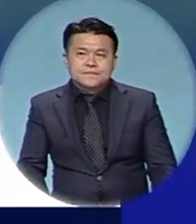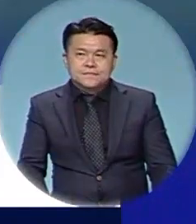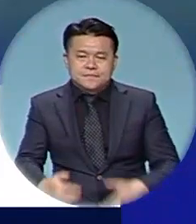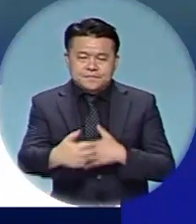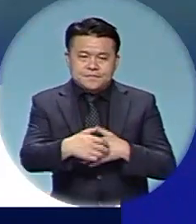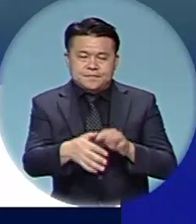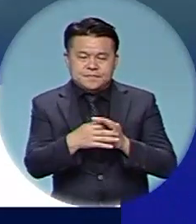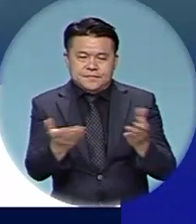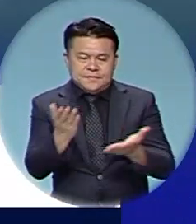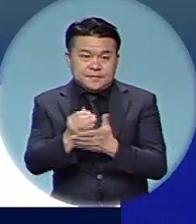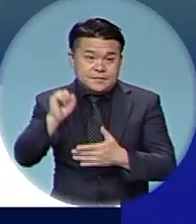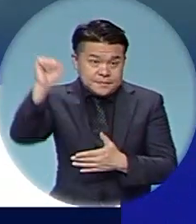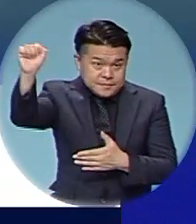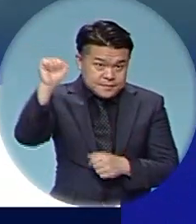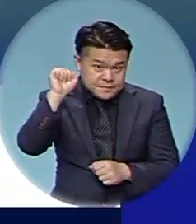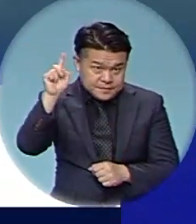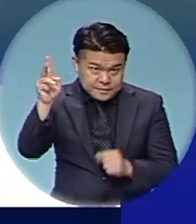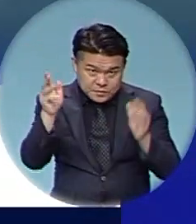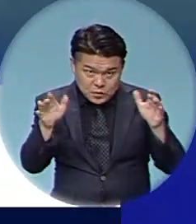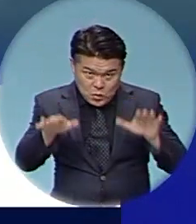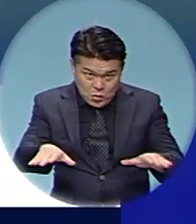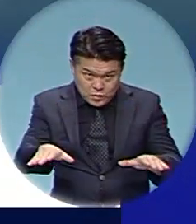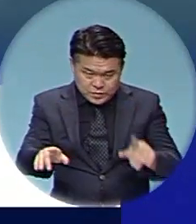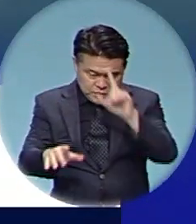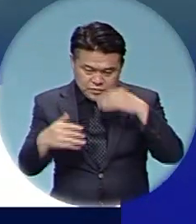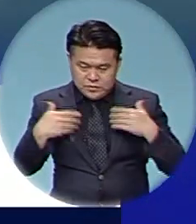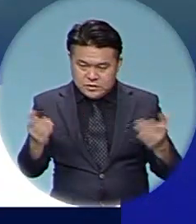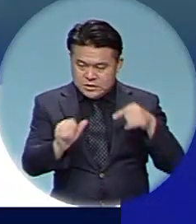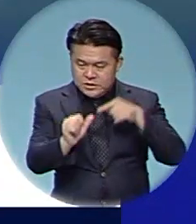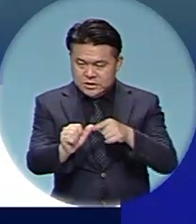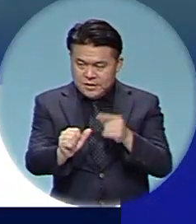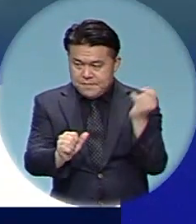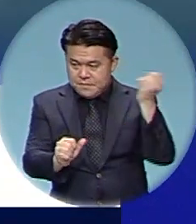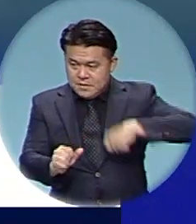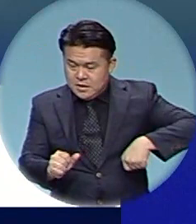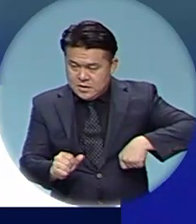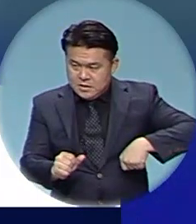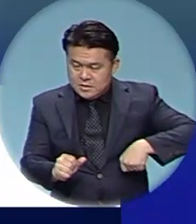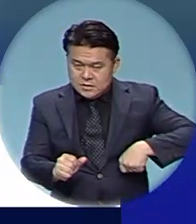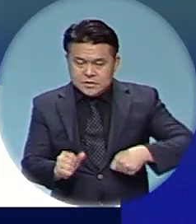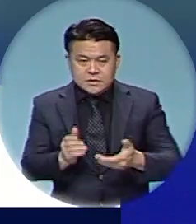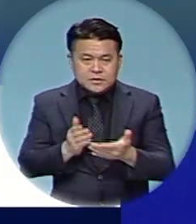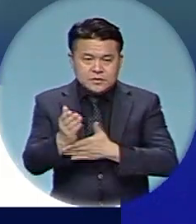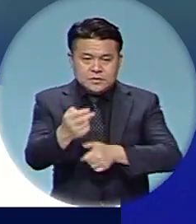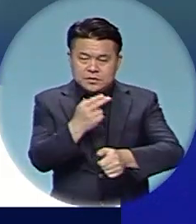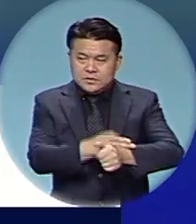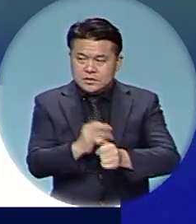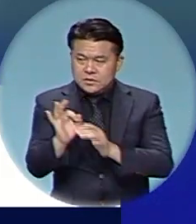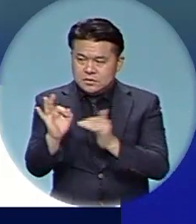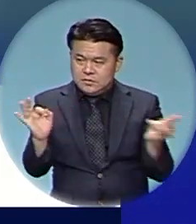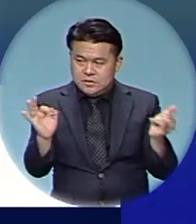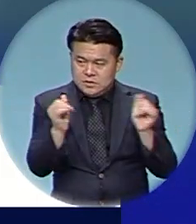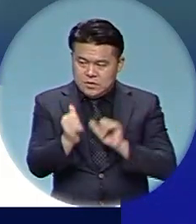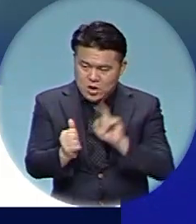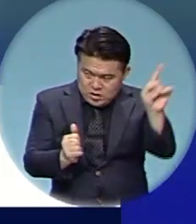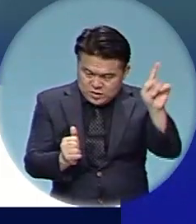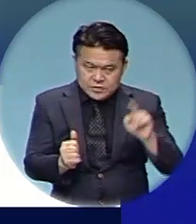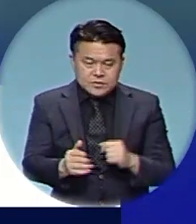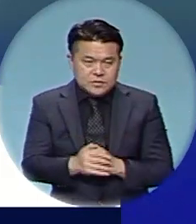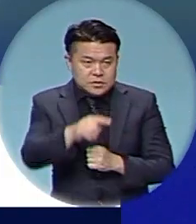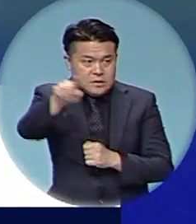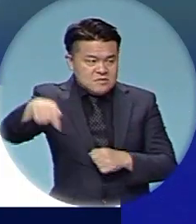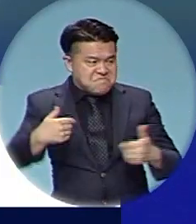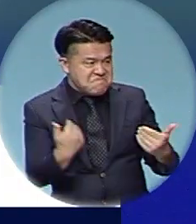의료계 총파업 사흘째인 오늘 정부가 업무 개시 명령을 따르지 않은 전공의 10명을 고발했습니다. 의료계는 즉각 반발했고